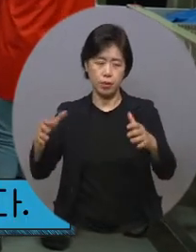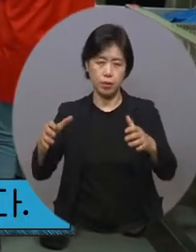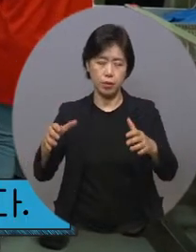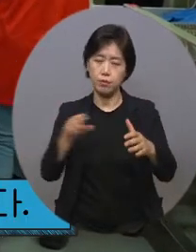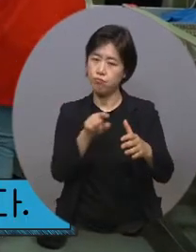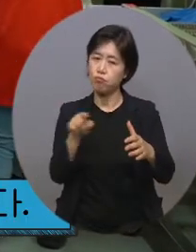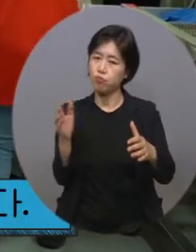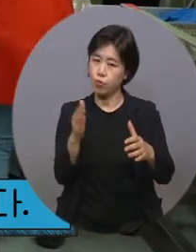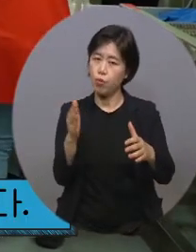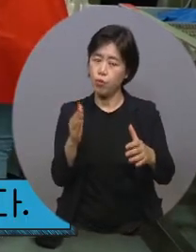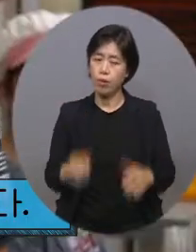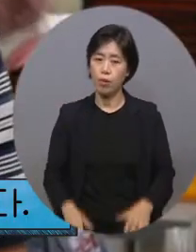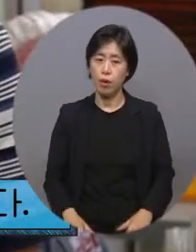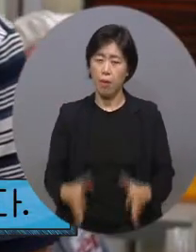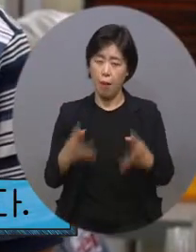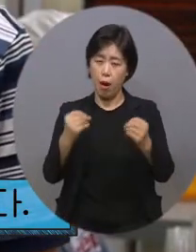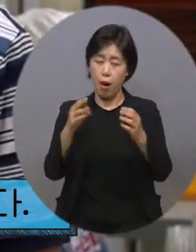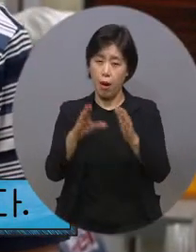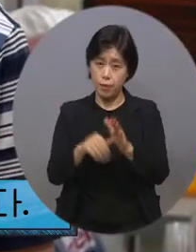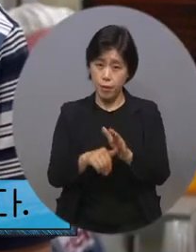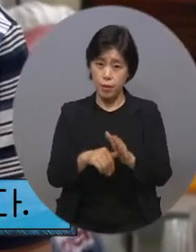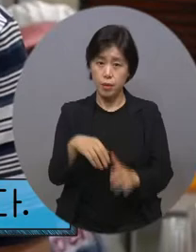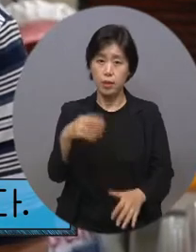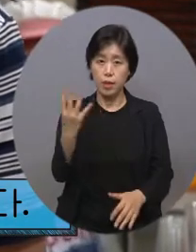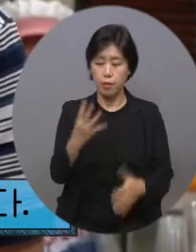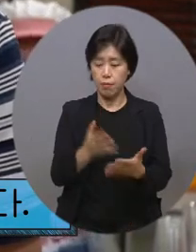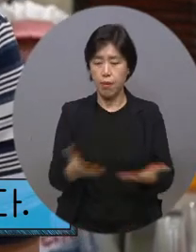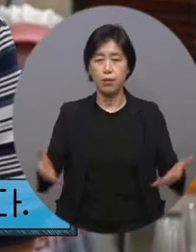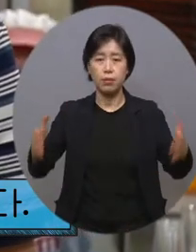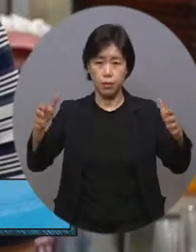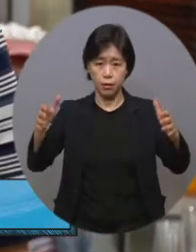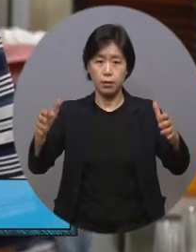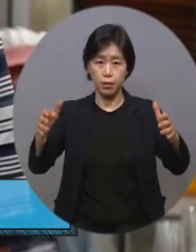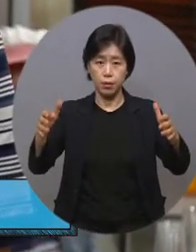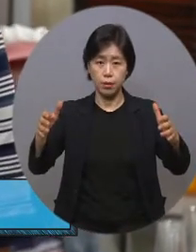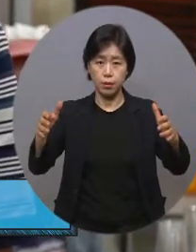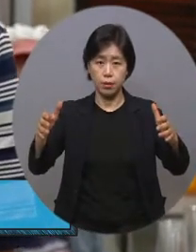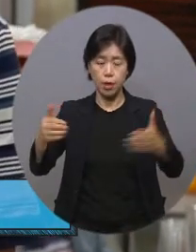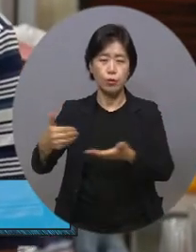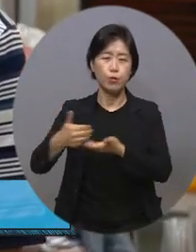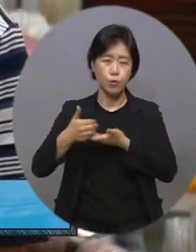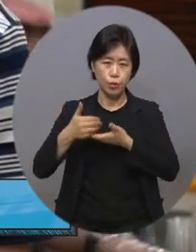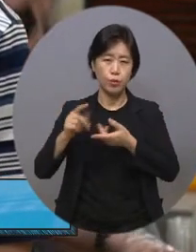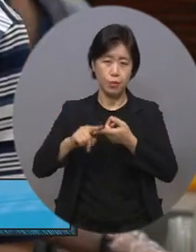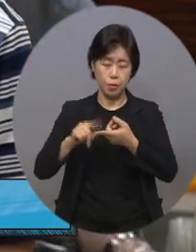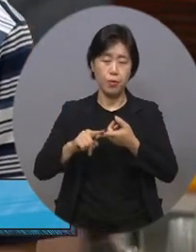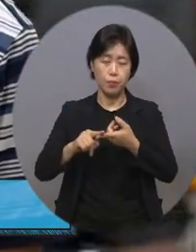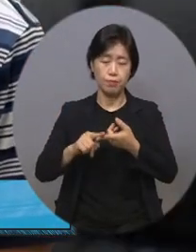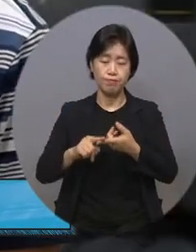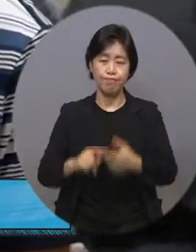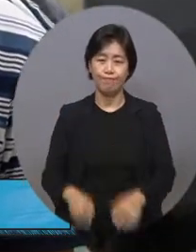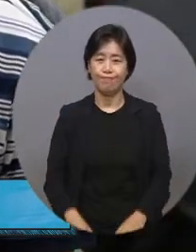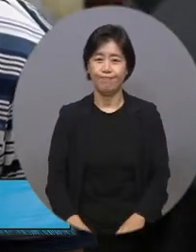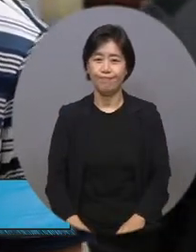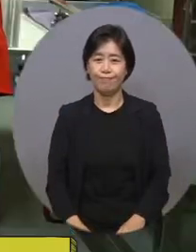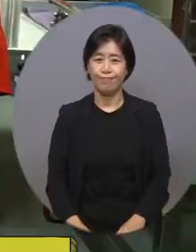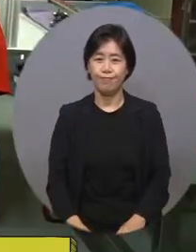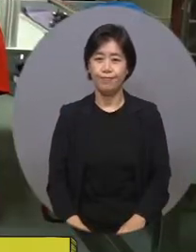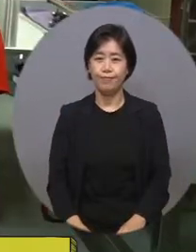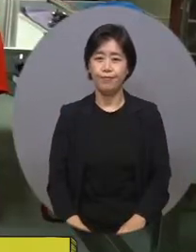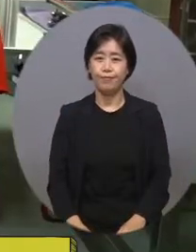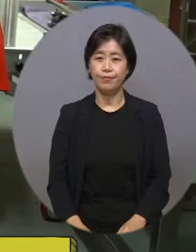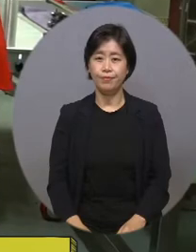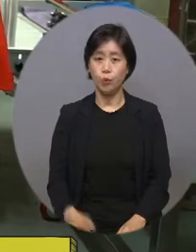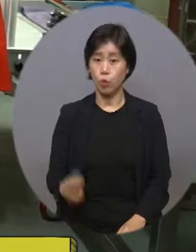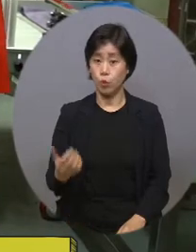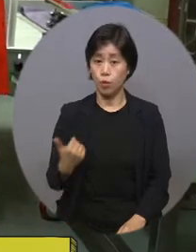있죠. 많을 경우에 4,000개까지도 거래가 됩니다. 네, 네, 주문 받아서 좋은 반응을 주고 있습니다. 네. 그러게 저도